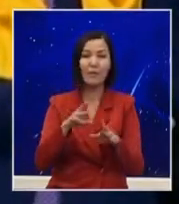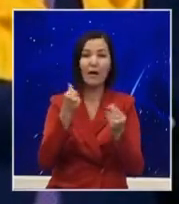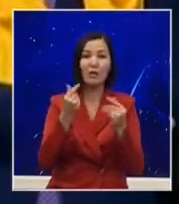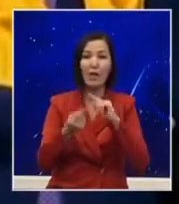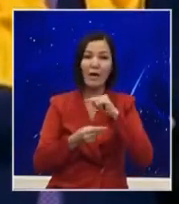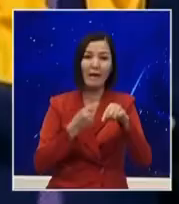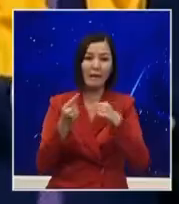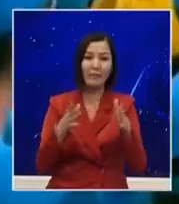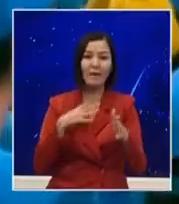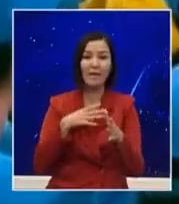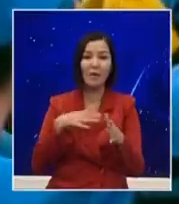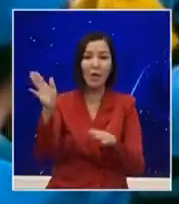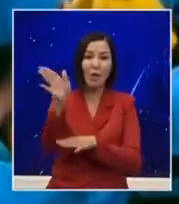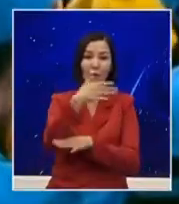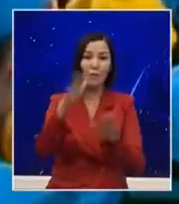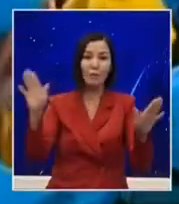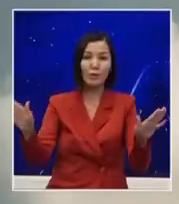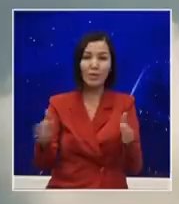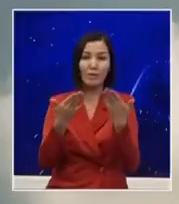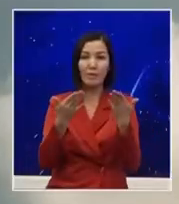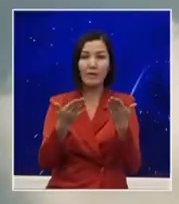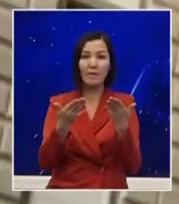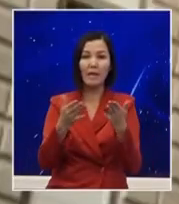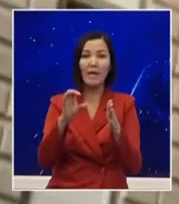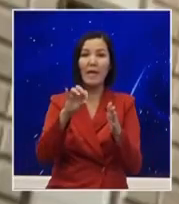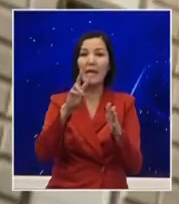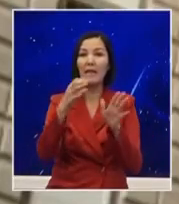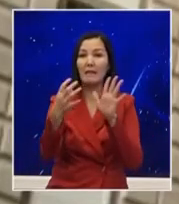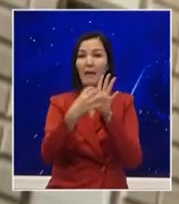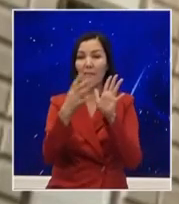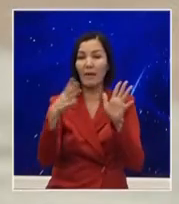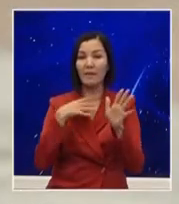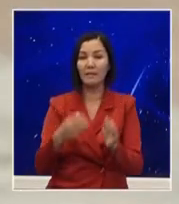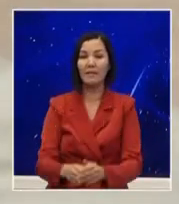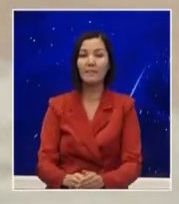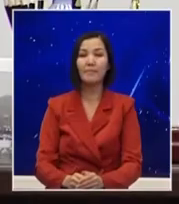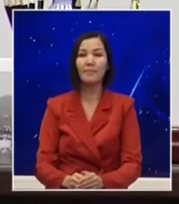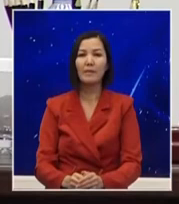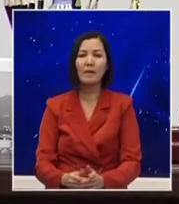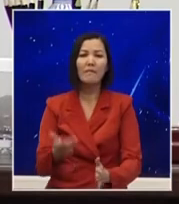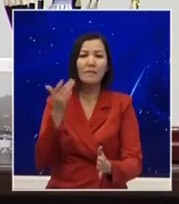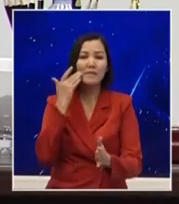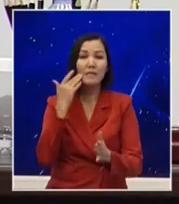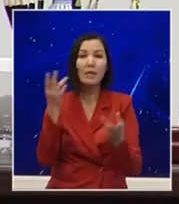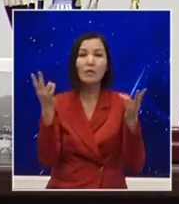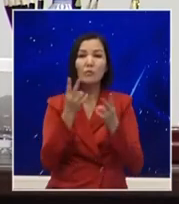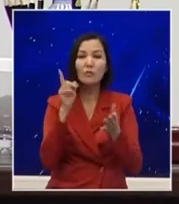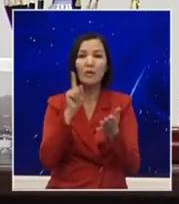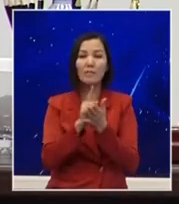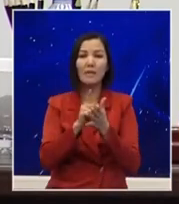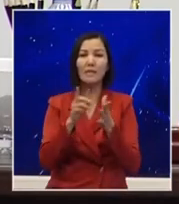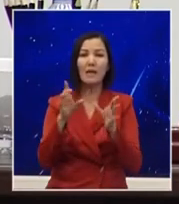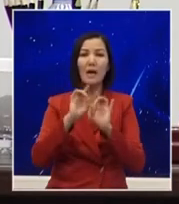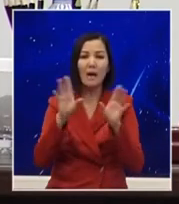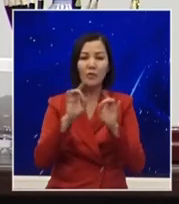айналымға енді. Көгімізде ту желбіреп, төрімізге елтаңба ілінді. Осының бәрін біз айтып жүруіміз керек, біліп жүруіміз